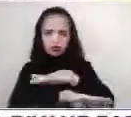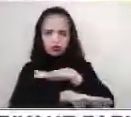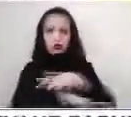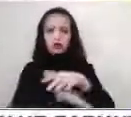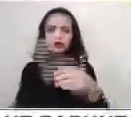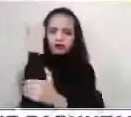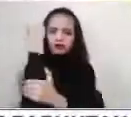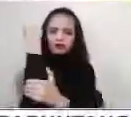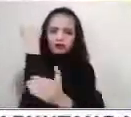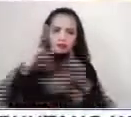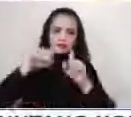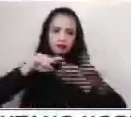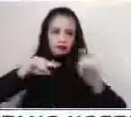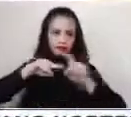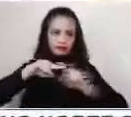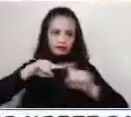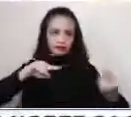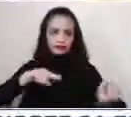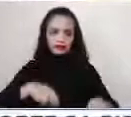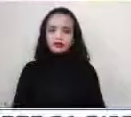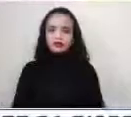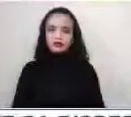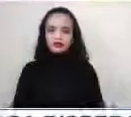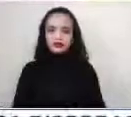ban. Panahon na para ikonsidera yung